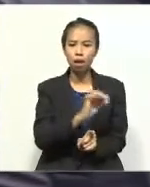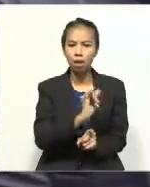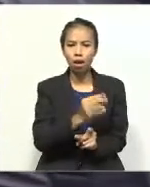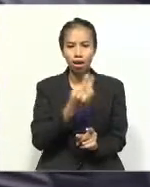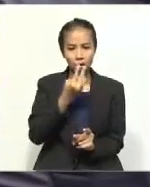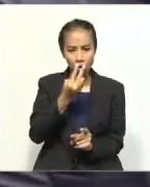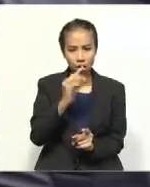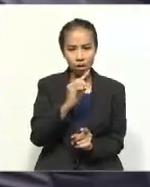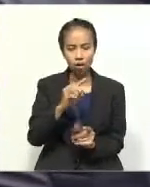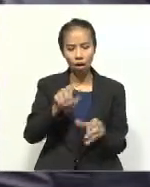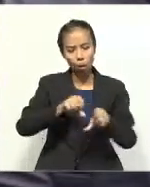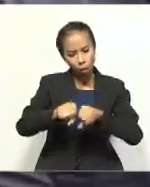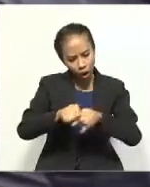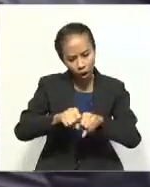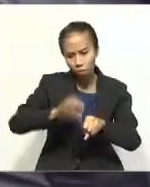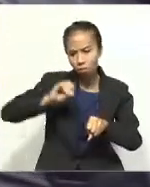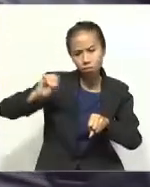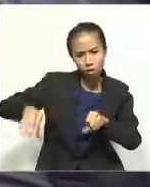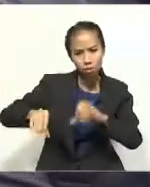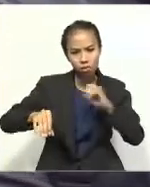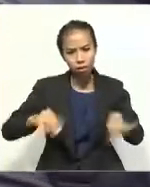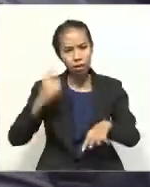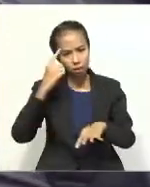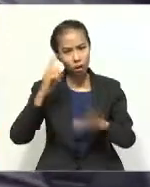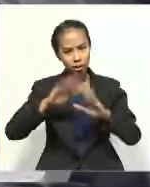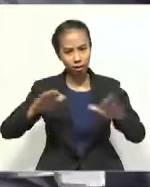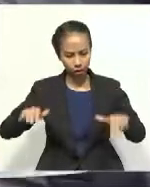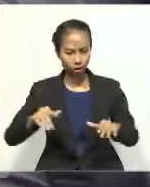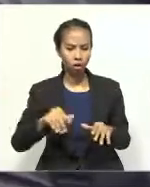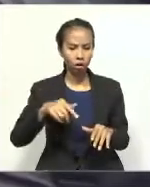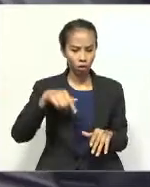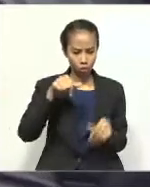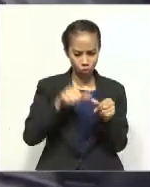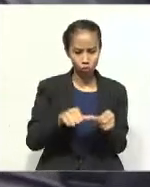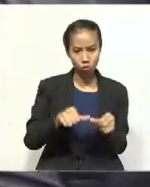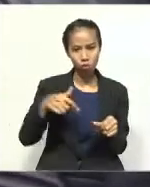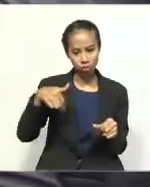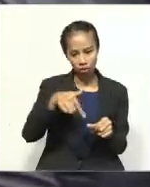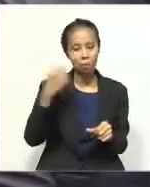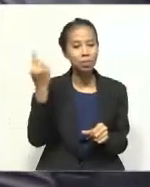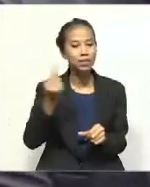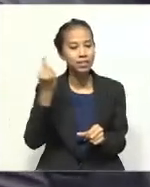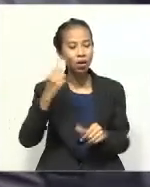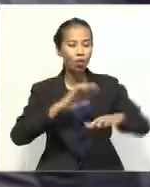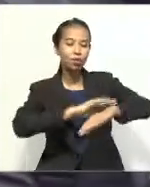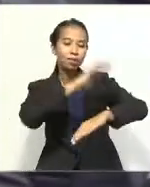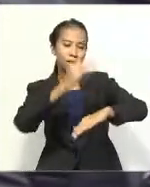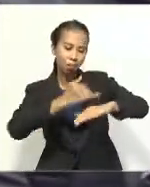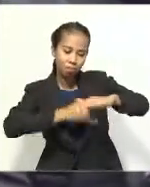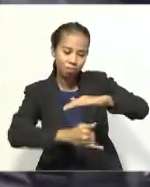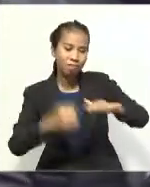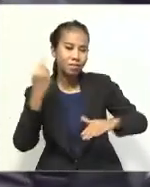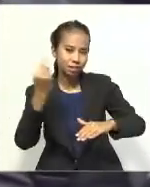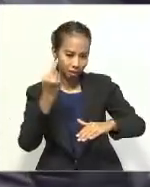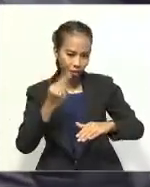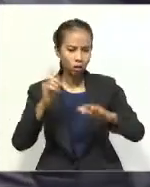ป็นเรื่องรองเท้าอะไรต่างๆนะผมเข้าใจว่าเด็กเคยอยู่ในช่วงนี้มาก่อนเคยเข้ามาท่องเที่ยวอยู่นะครับเพราะฉะนั้นจริงแล้วเนี่ยเด็ก